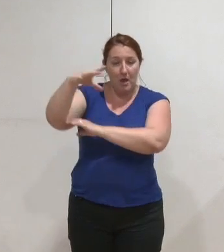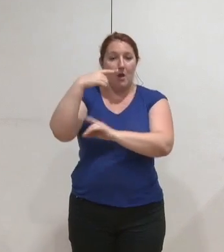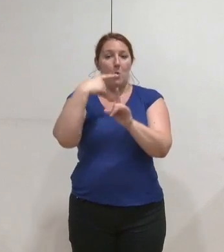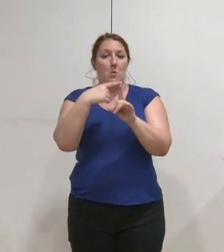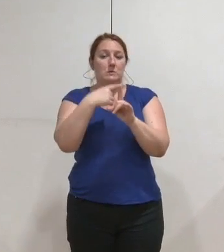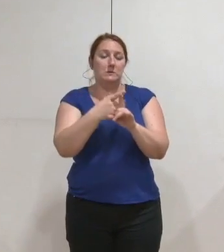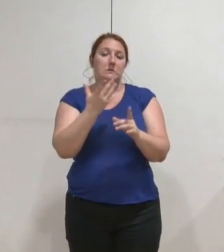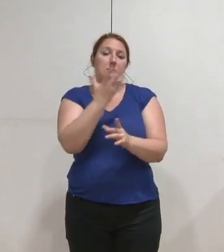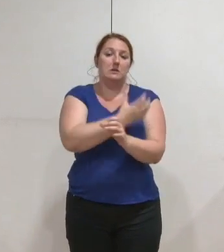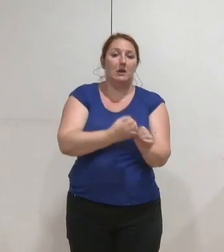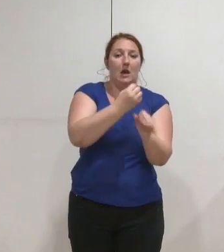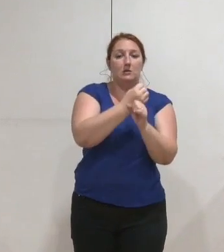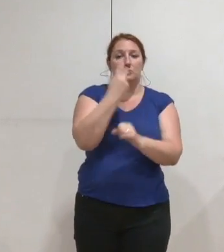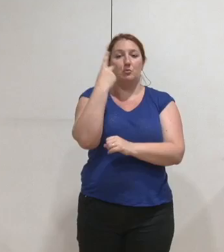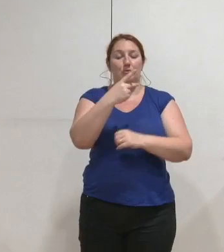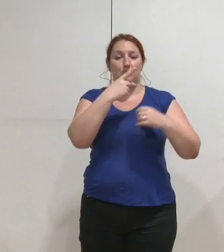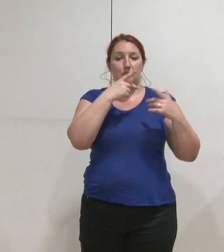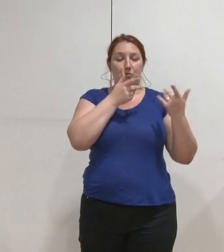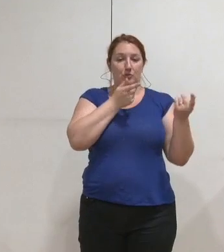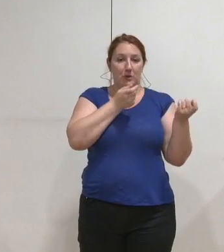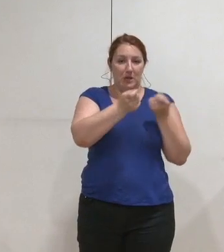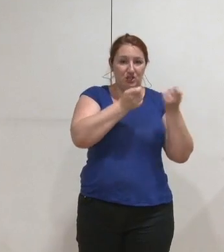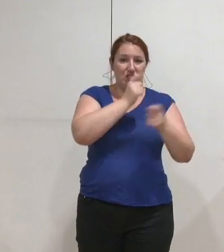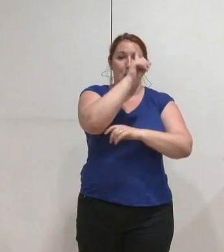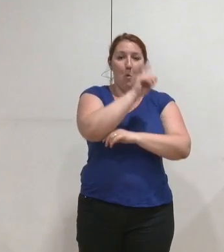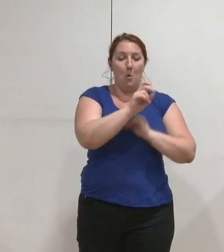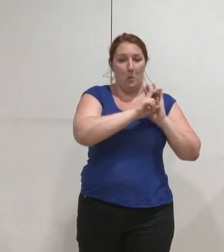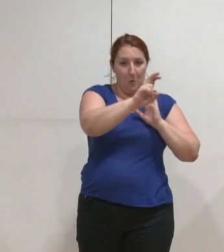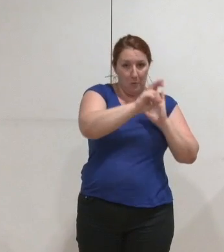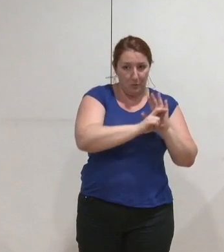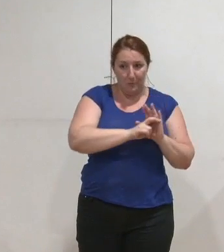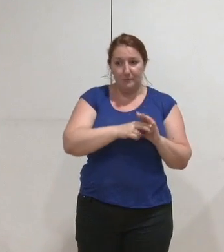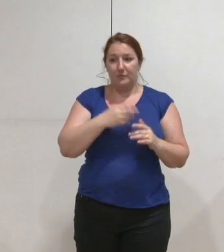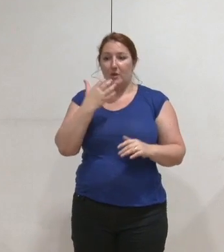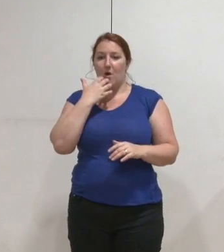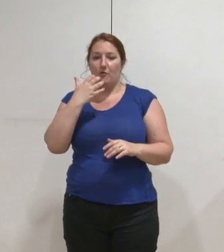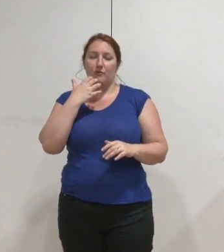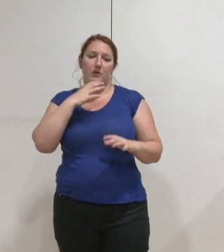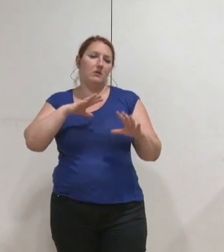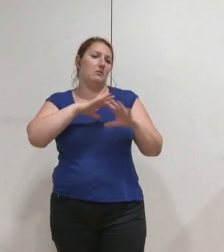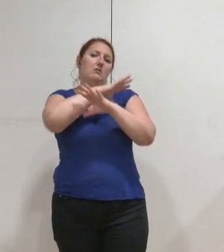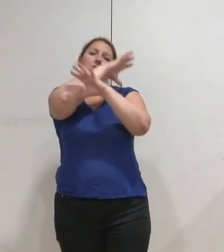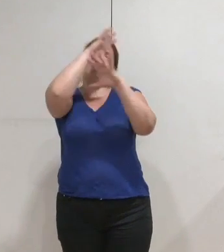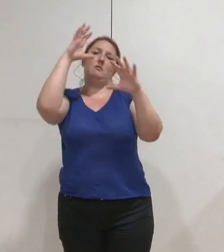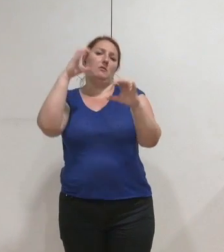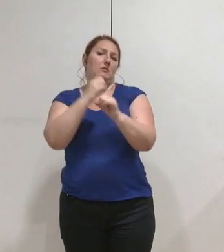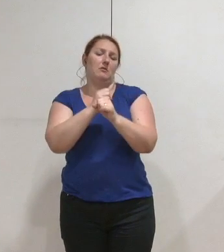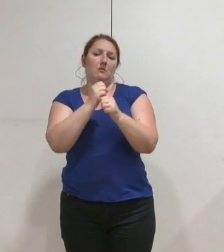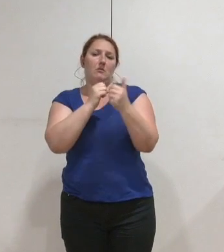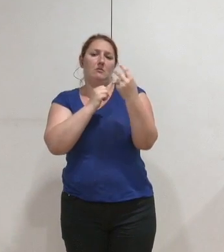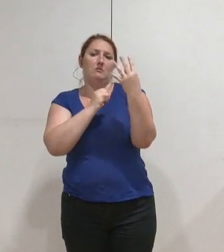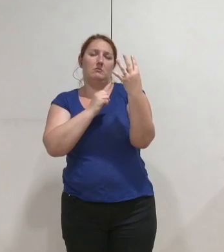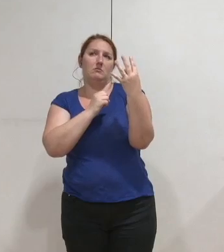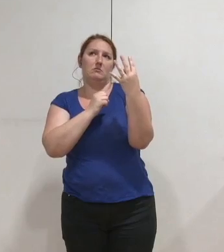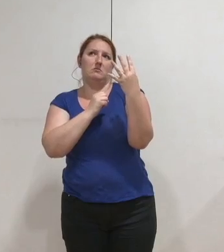aussi je souhaiterais faire une présentation globale de ces une 2 3